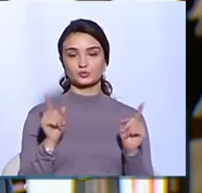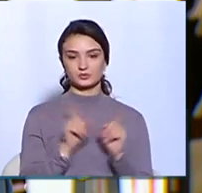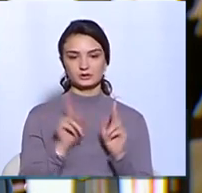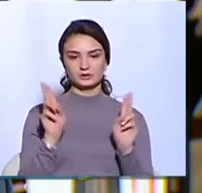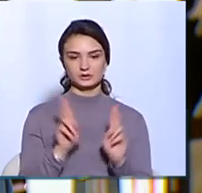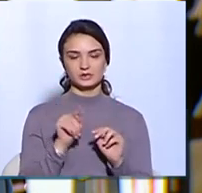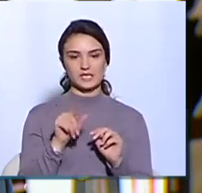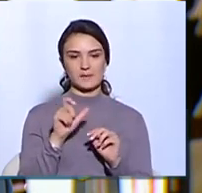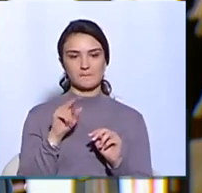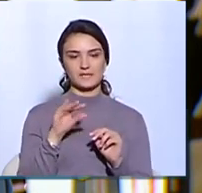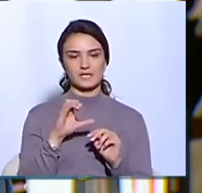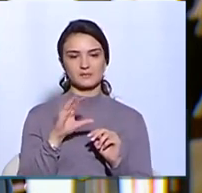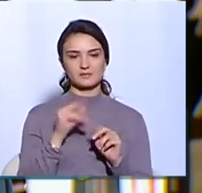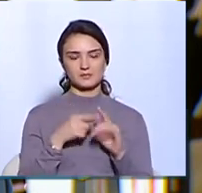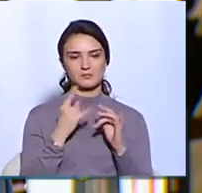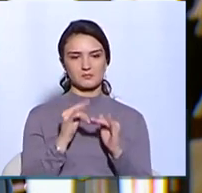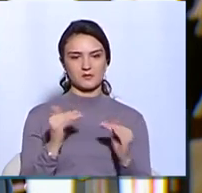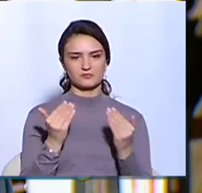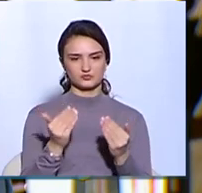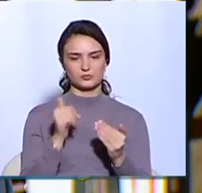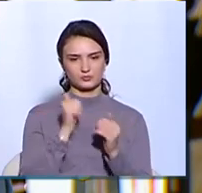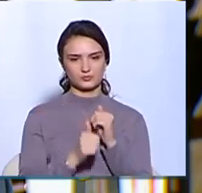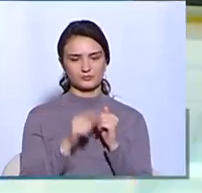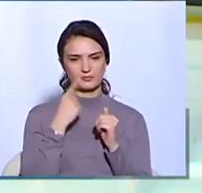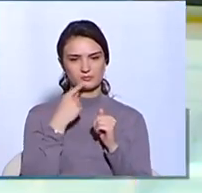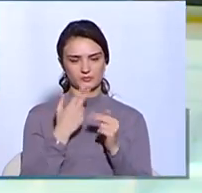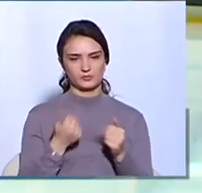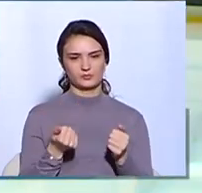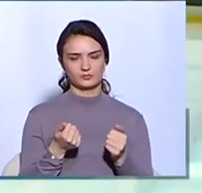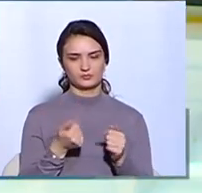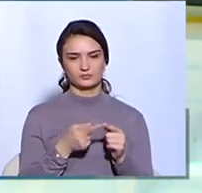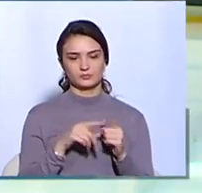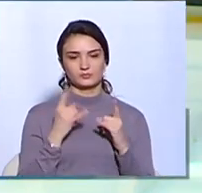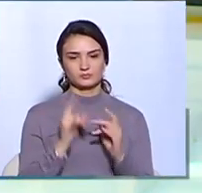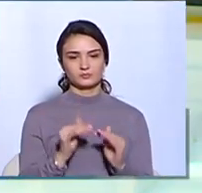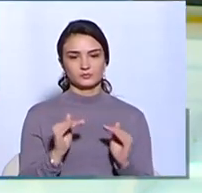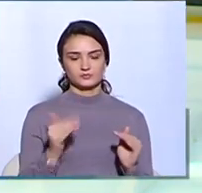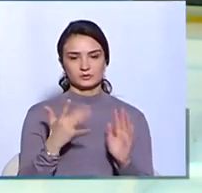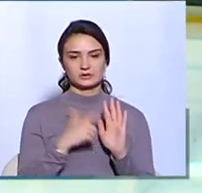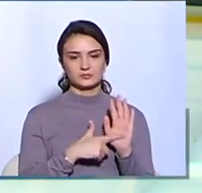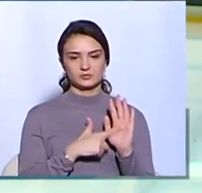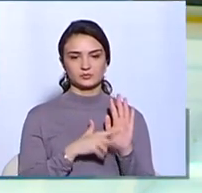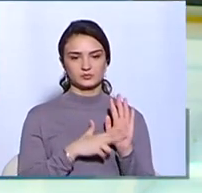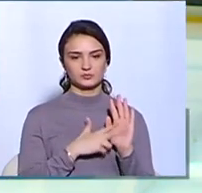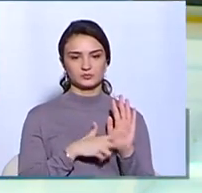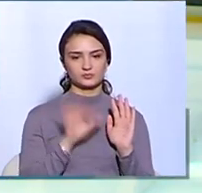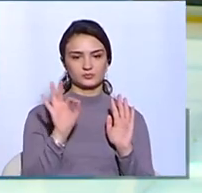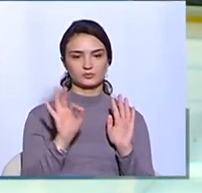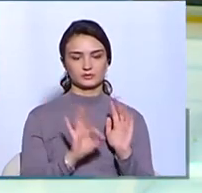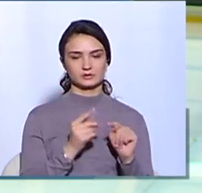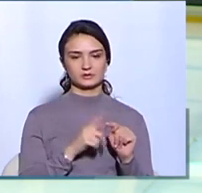აი ეპილეფსიას, აი ბავშთა ეპილეფსიას ვახსენებ. დიახ, ბავშთა ეპილეფსიას არის ეს კითხვა და 70-80% ეს